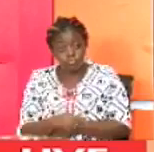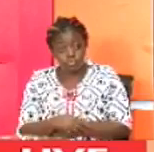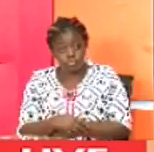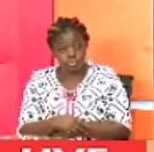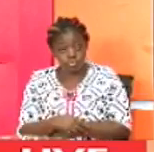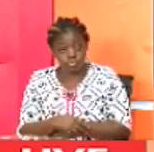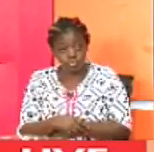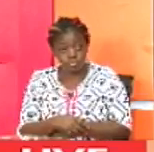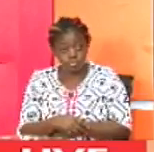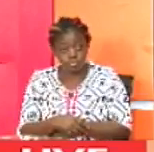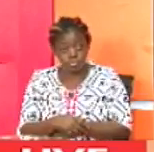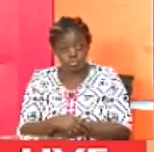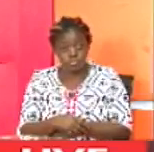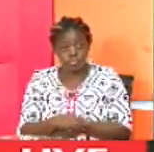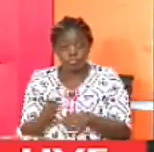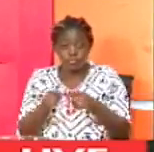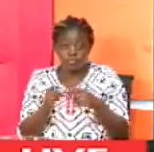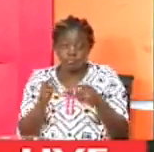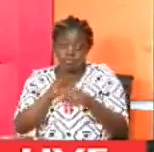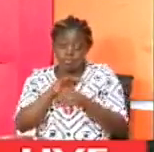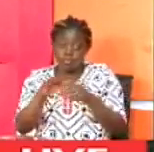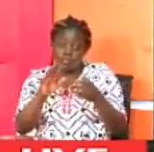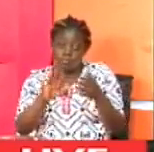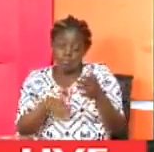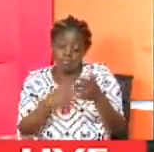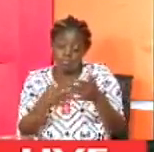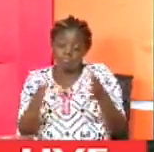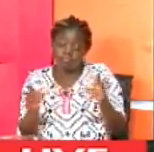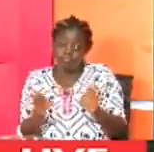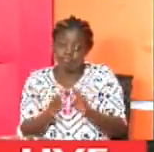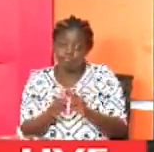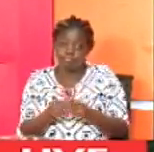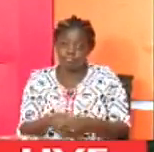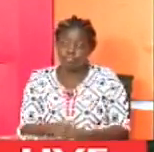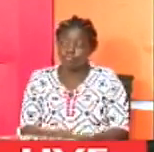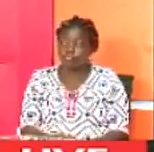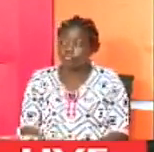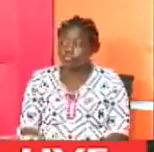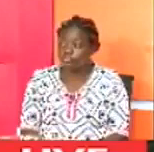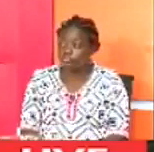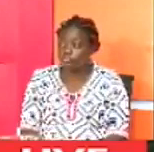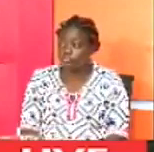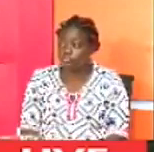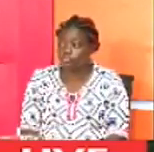bw'olyawo n'enkukubamu obuyimba. Nze Josephine Zonkuse, ekifaananyi kibirige,